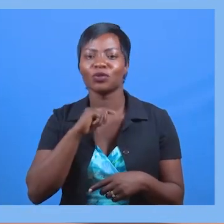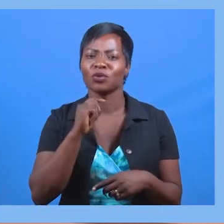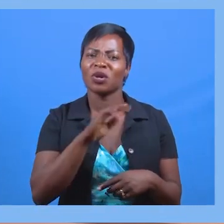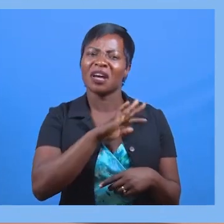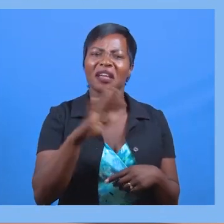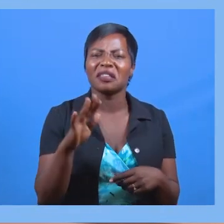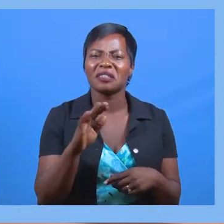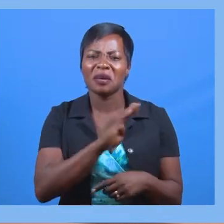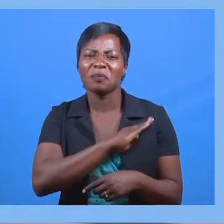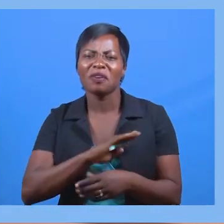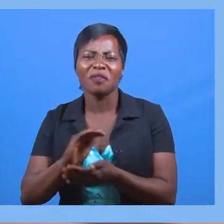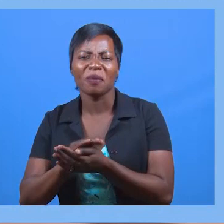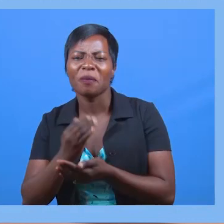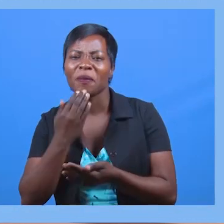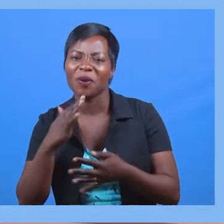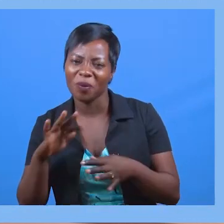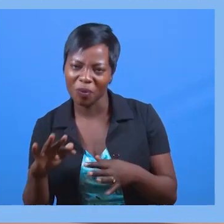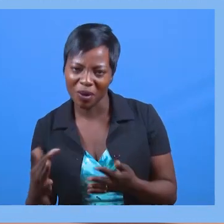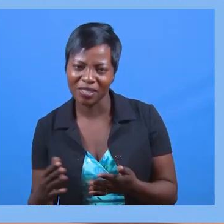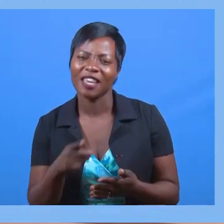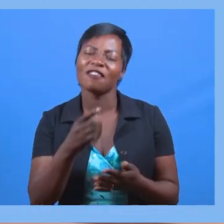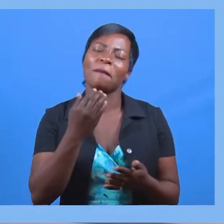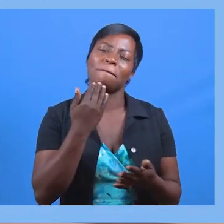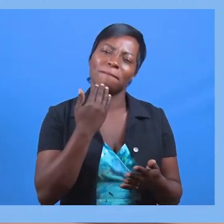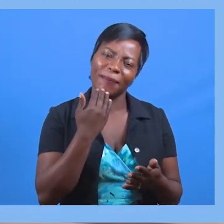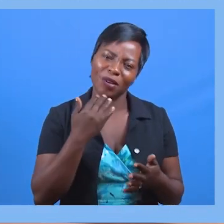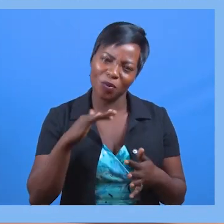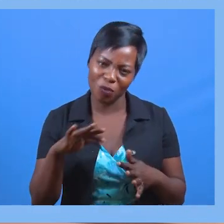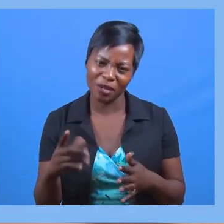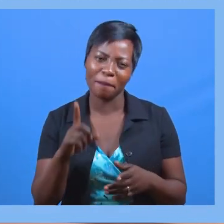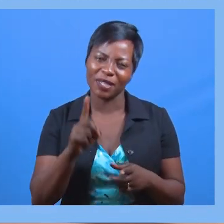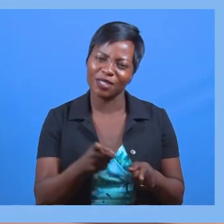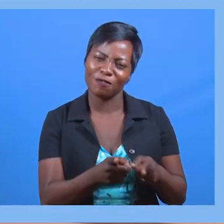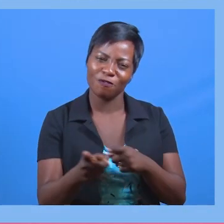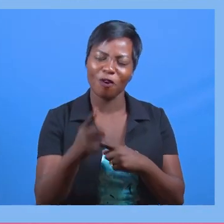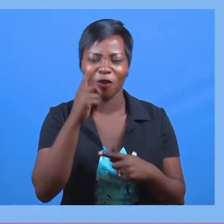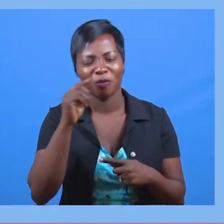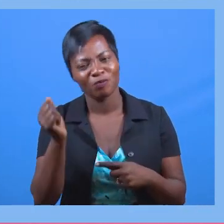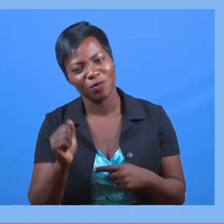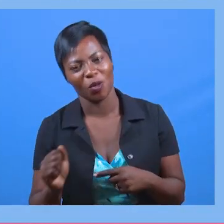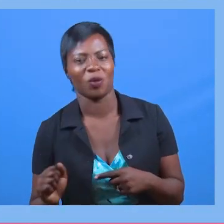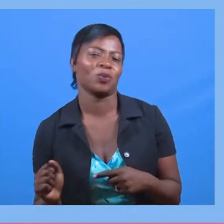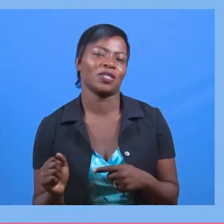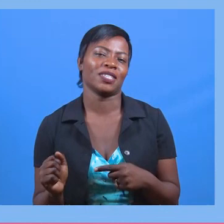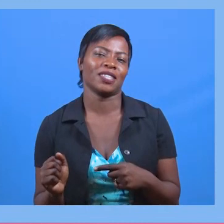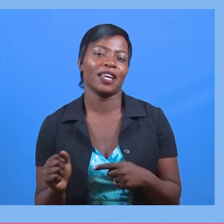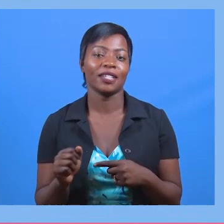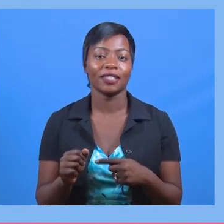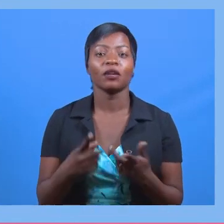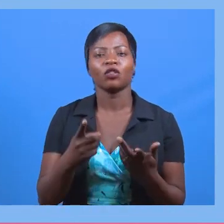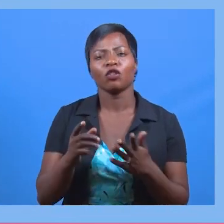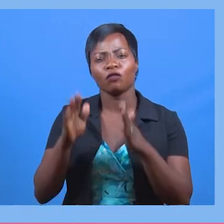tsika, asi zvine chikonzero, zvine chirevo chazvo. Dr. Marongedze vaibata